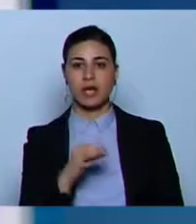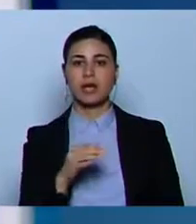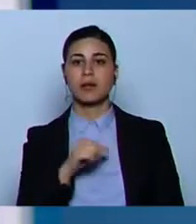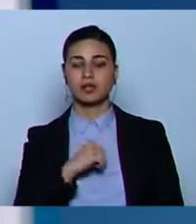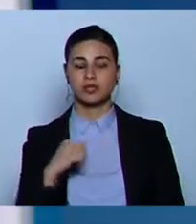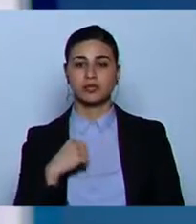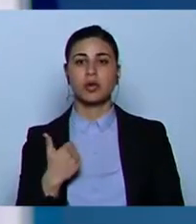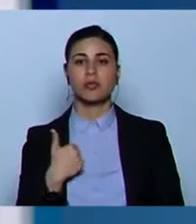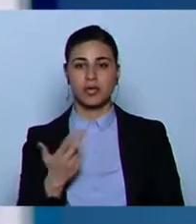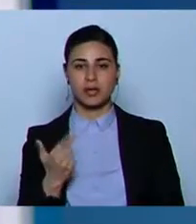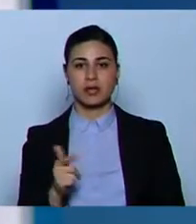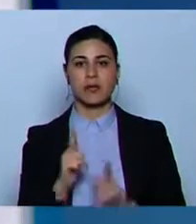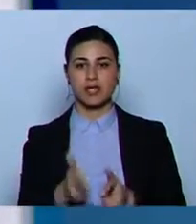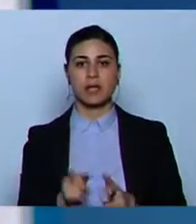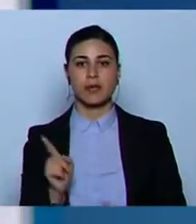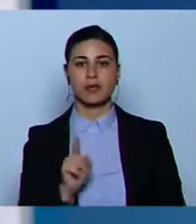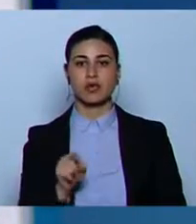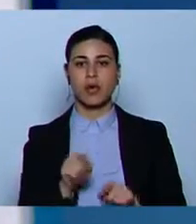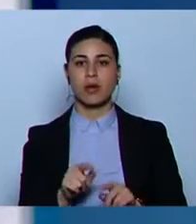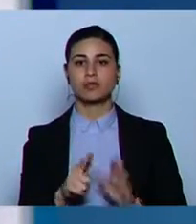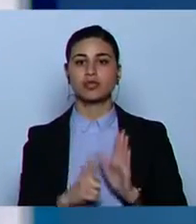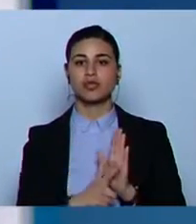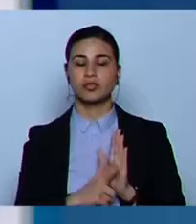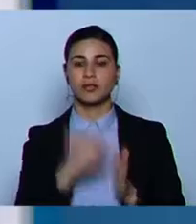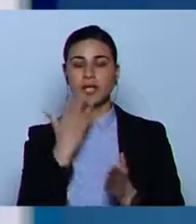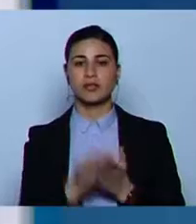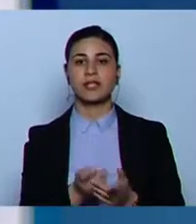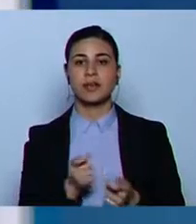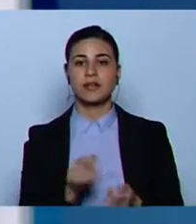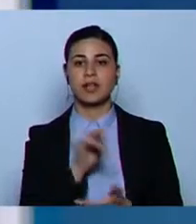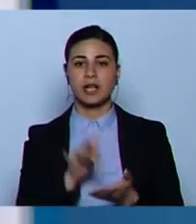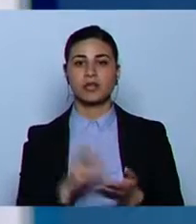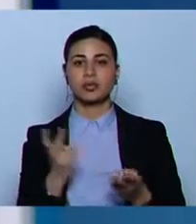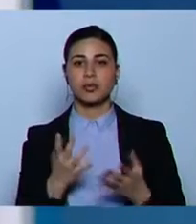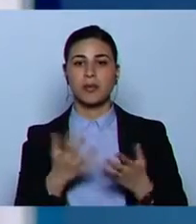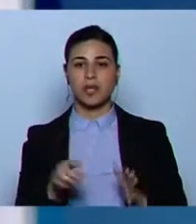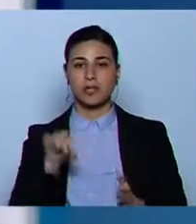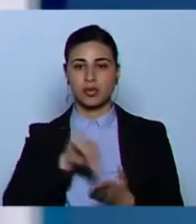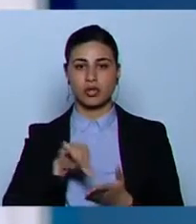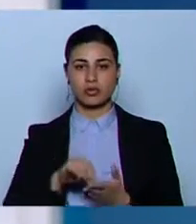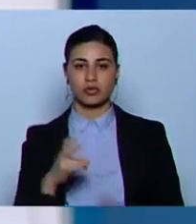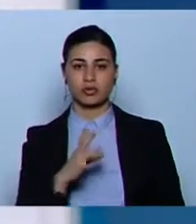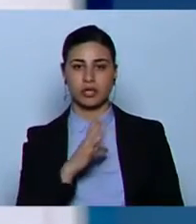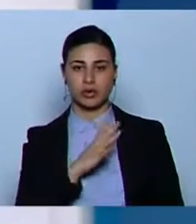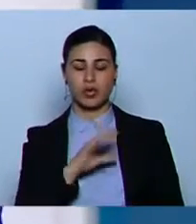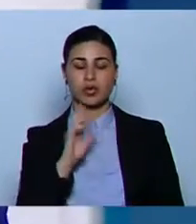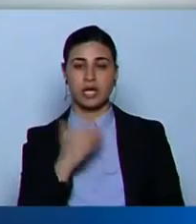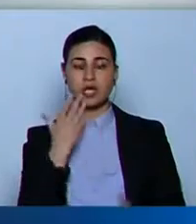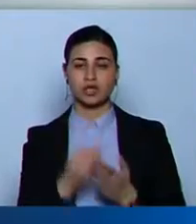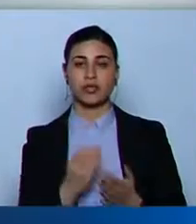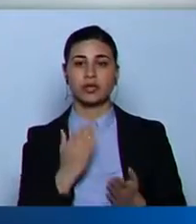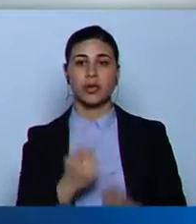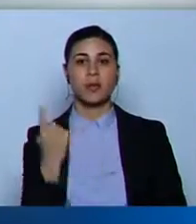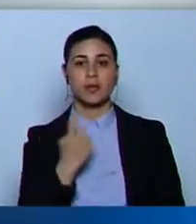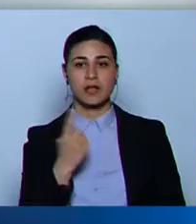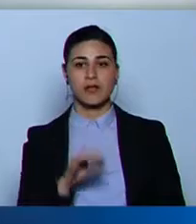თავისთავად მე ვეთანხმები იმას რომ ამ შვიდმა თვითმართველ ქალაქში უფრო მეტი მონაწილეობითი პროცესი მოხდა. Თუ ჩვენ პირველ